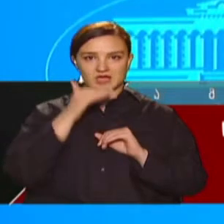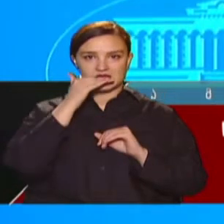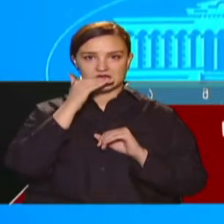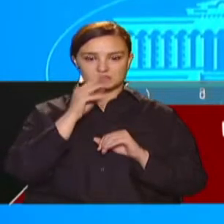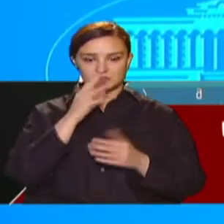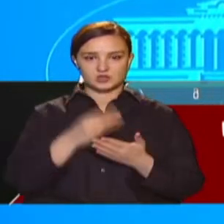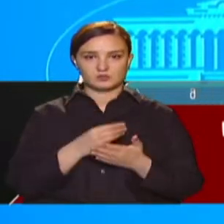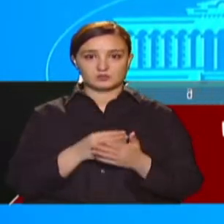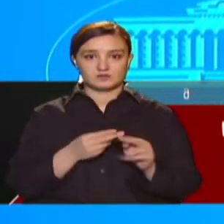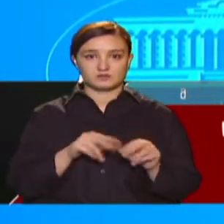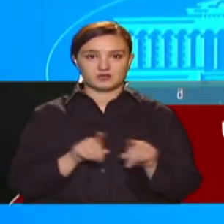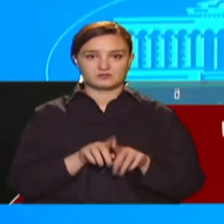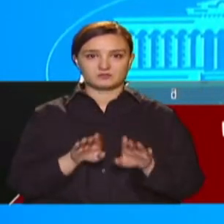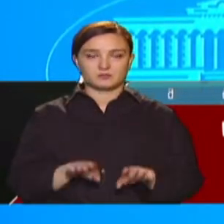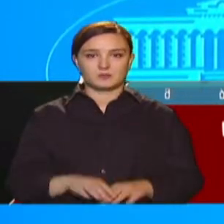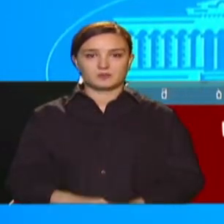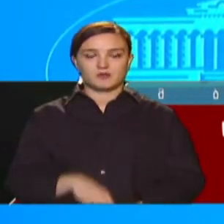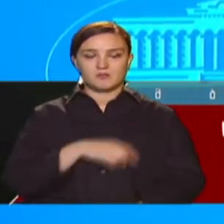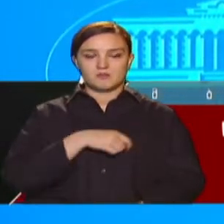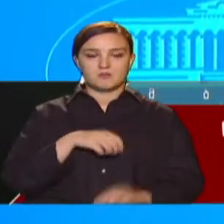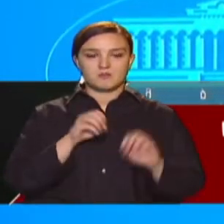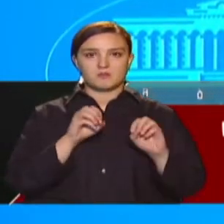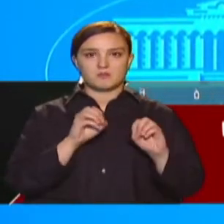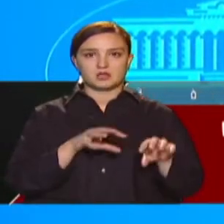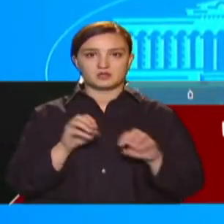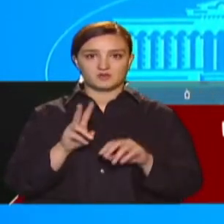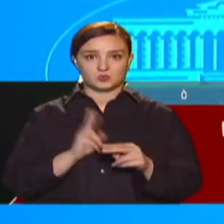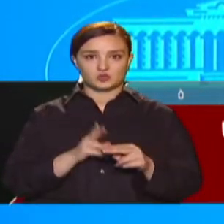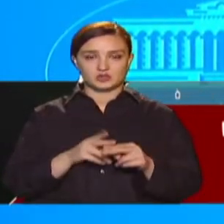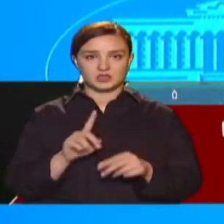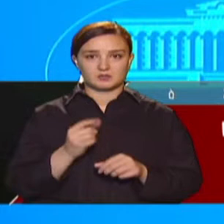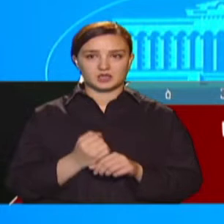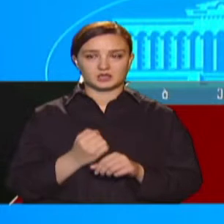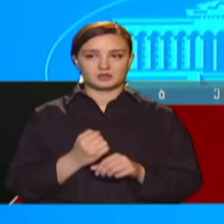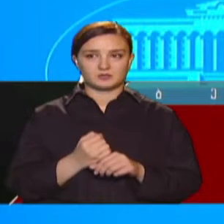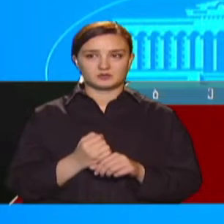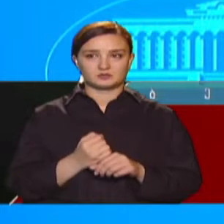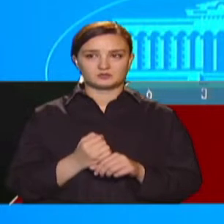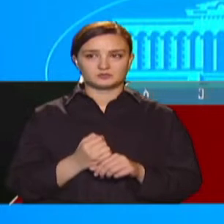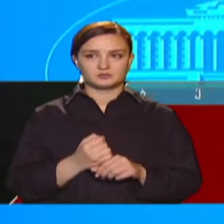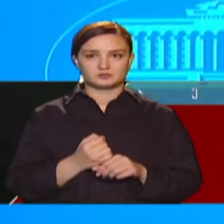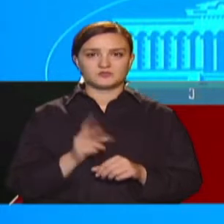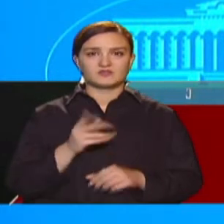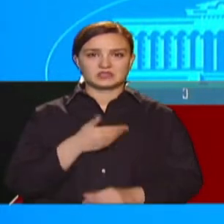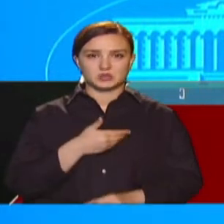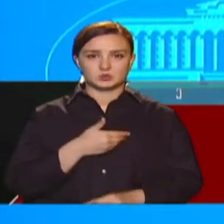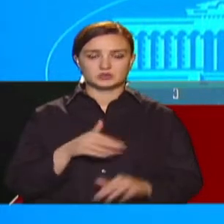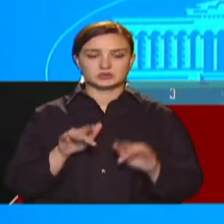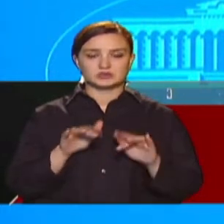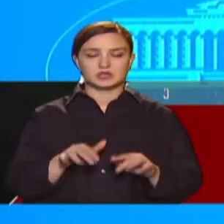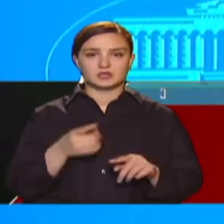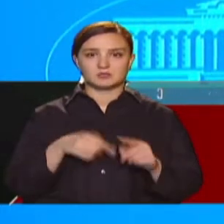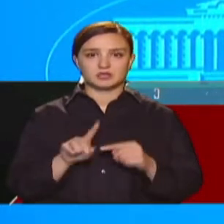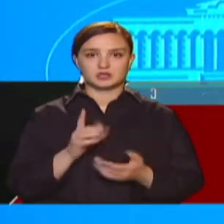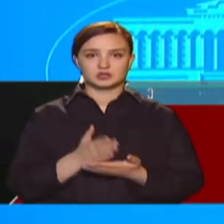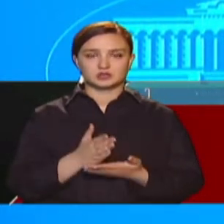Ახლა დროს მანდატების დატოვებაზე საუბარია. Მანდატები უშლიდეს ნეტავ იმეს ხელს რამის გაკეთება უნდა თუ ვისაც უნდა. Საქმე მაშინ მდგომარეობს,